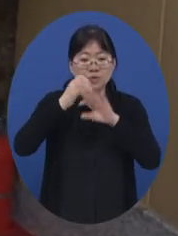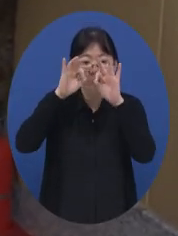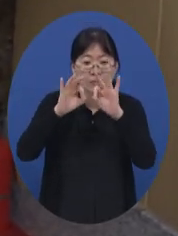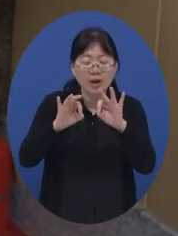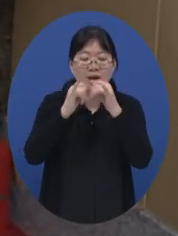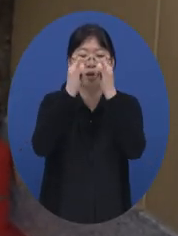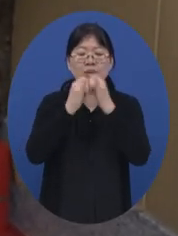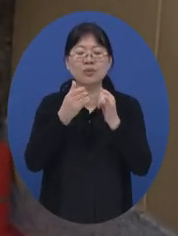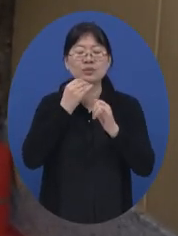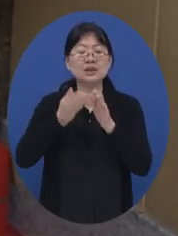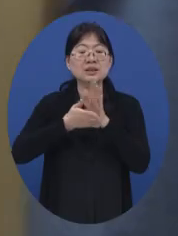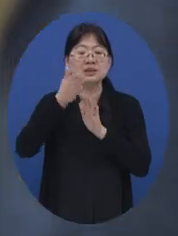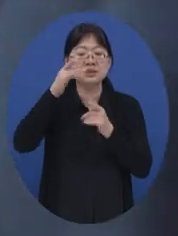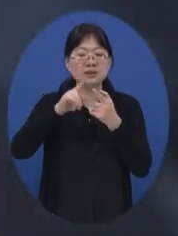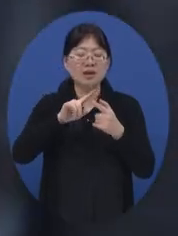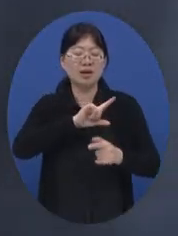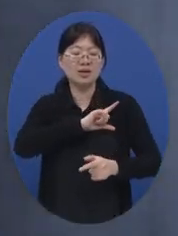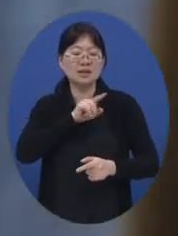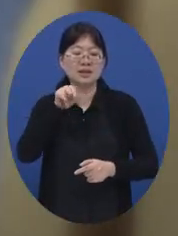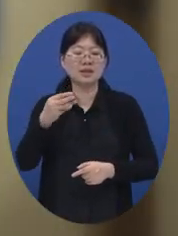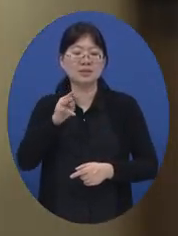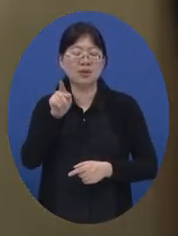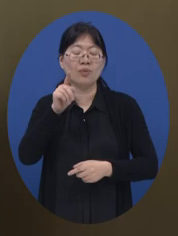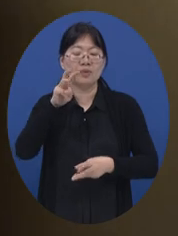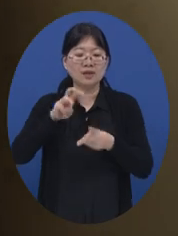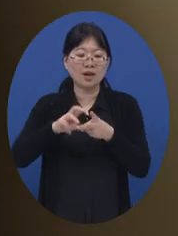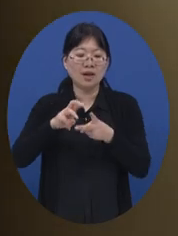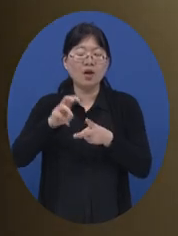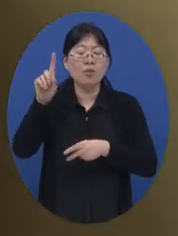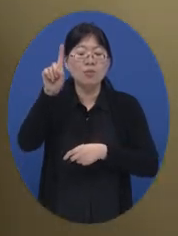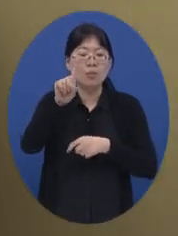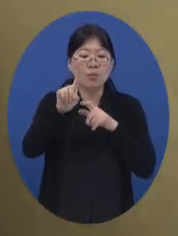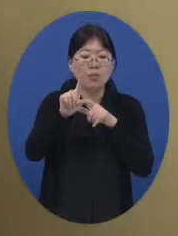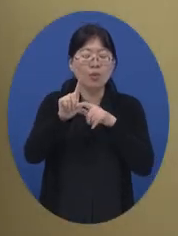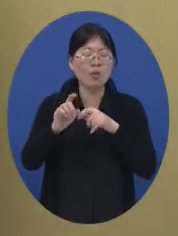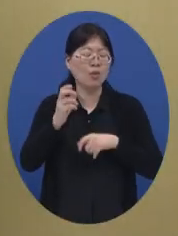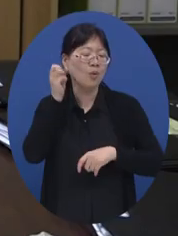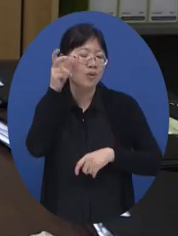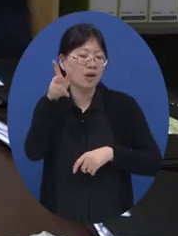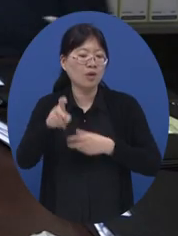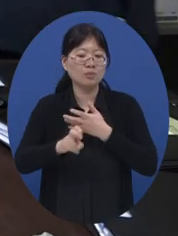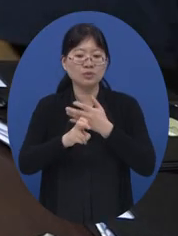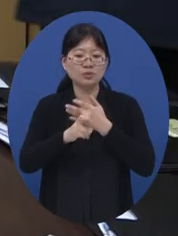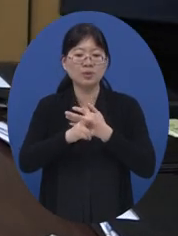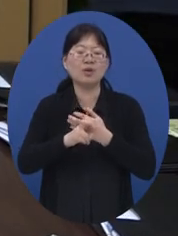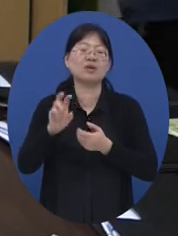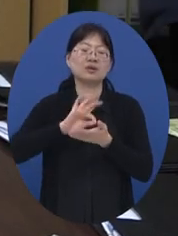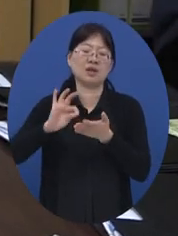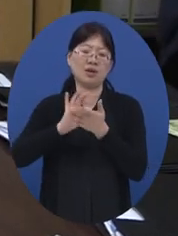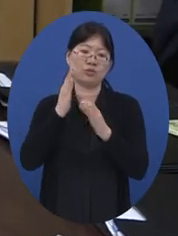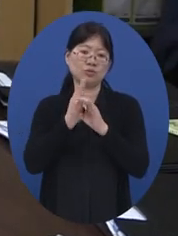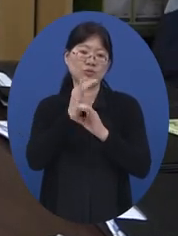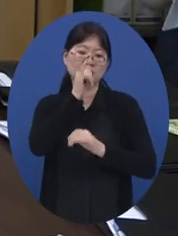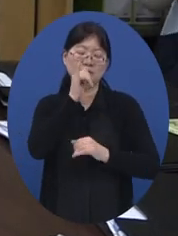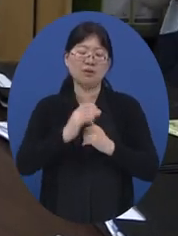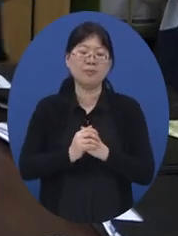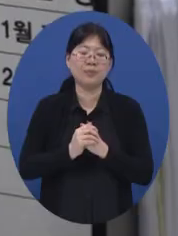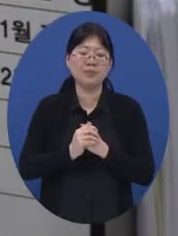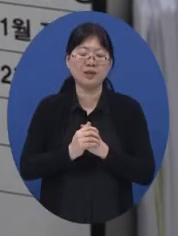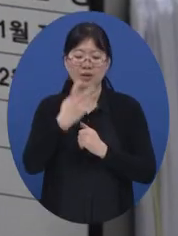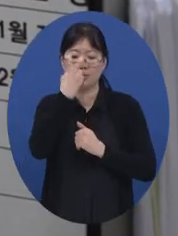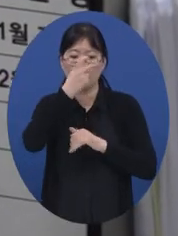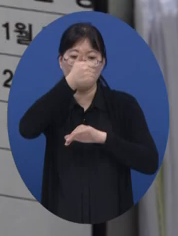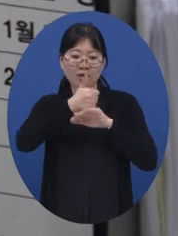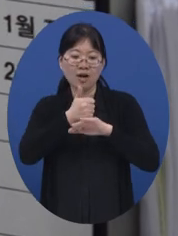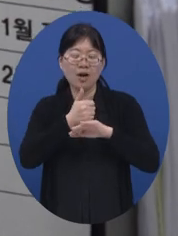보니 사회복지시설인 이른바 실버타운을 호텔 숙박시설로 불법 운영하고 있는 겁니다.